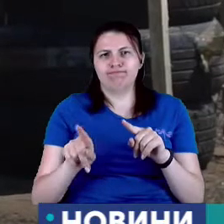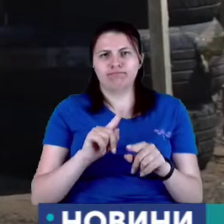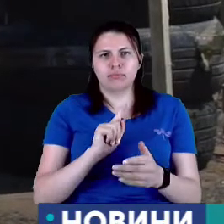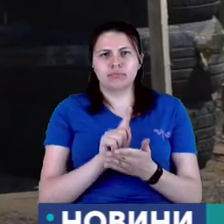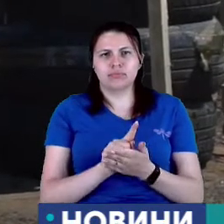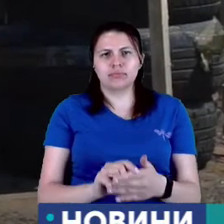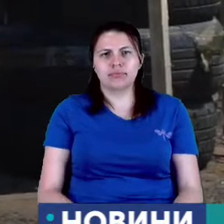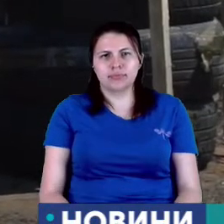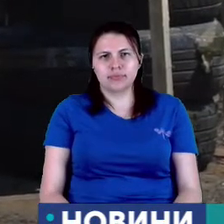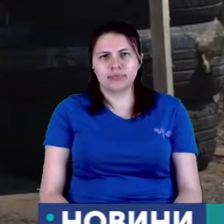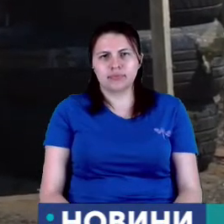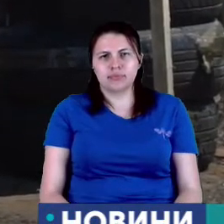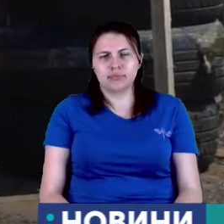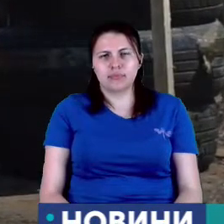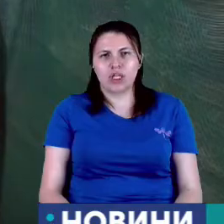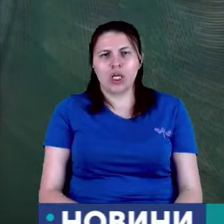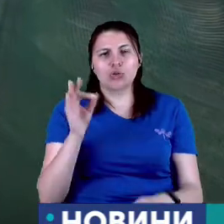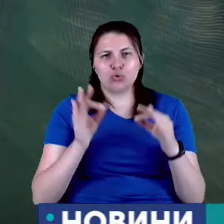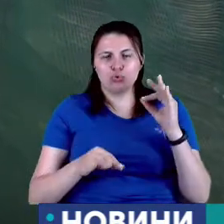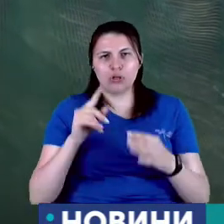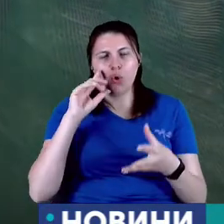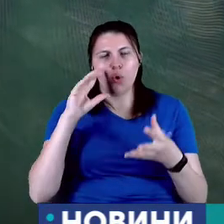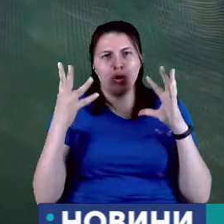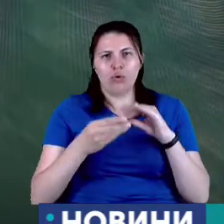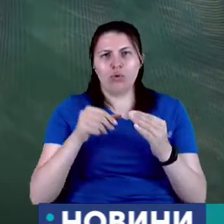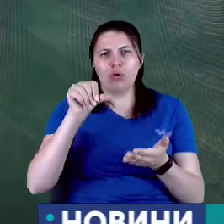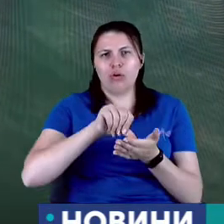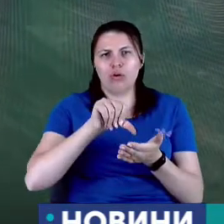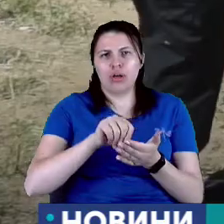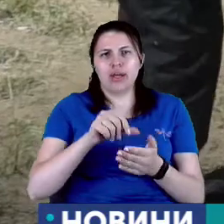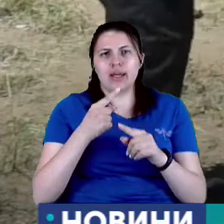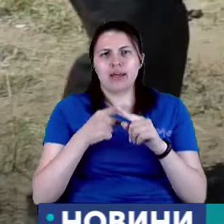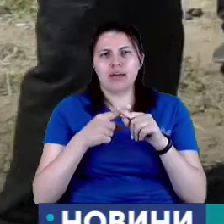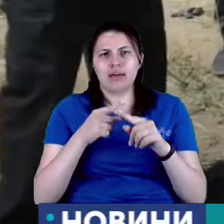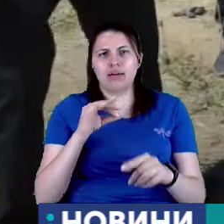Судді оцінювали учасників за так званим хіт-фактором.